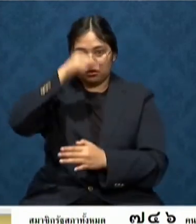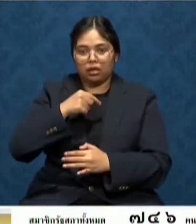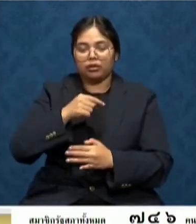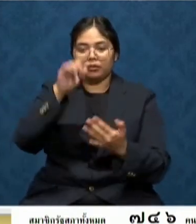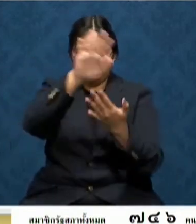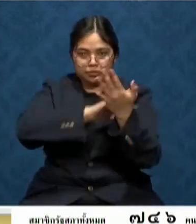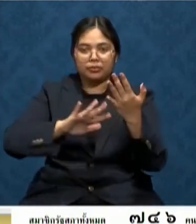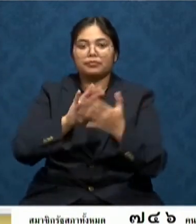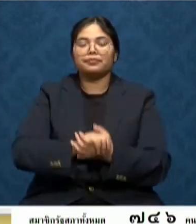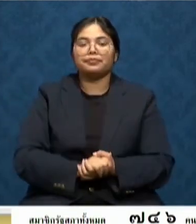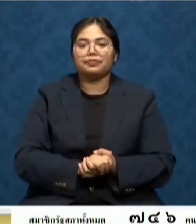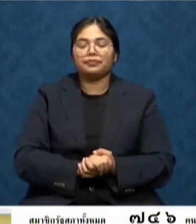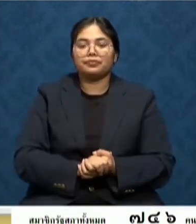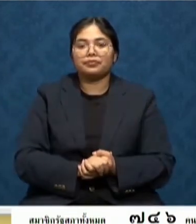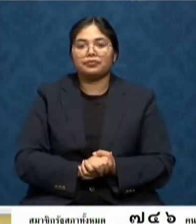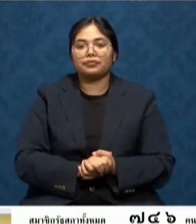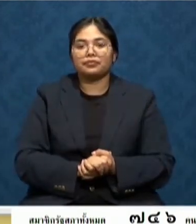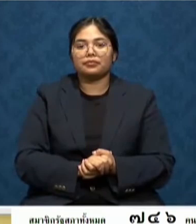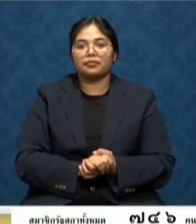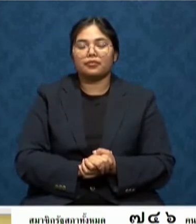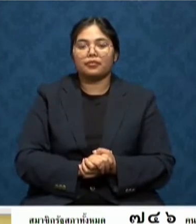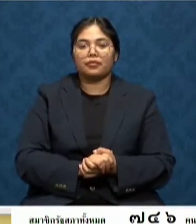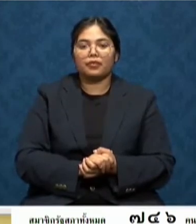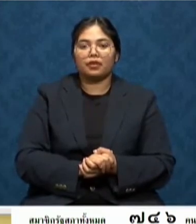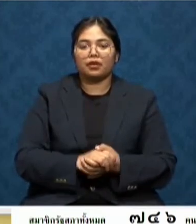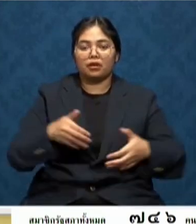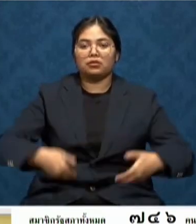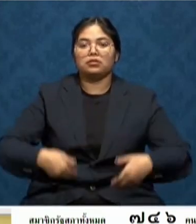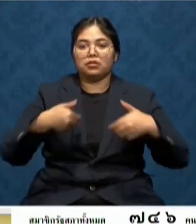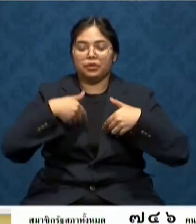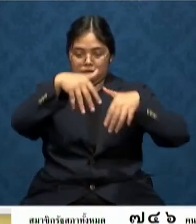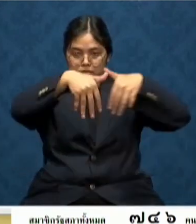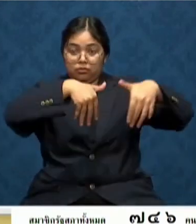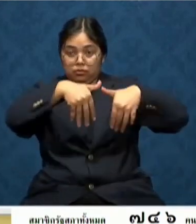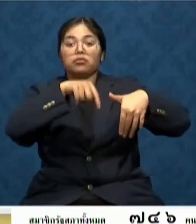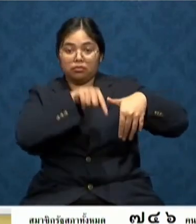นขชดควเปอยขพนประชาชน